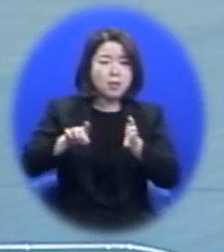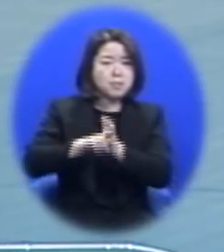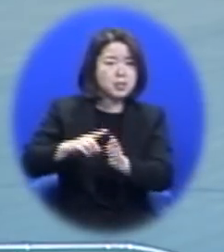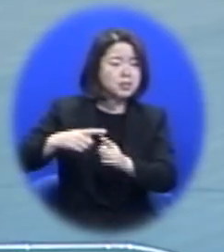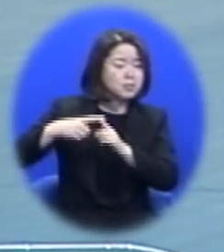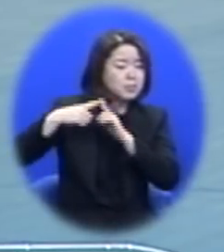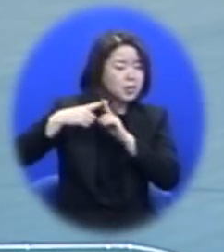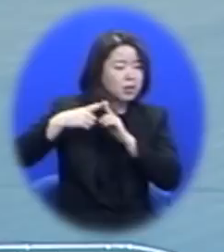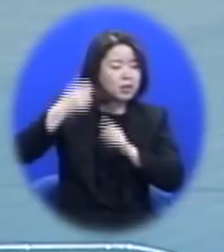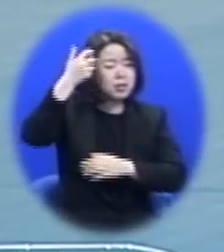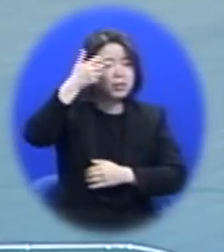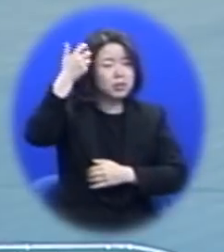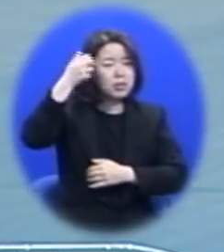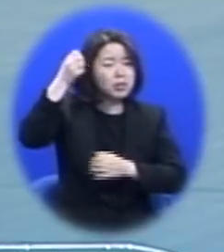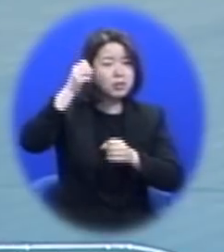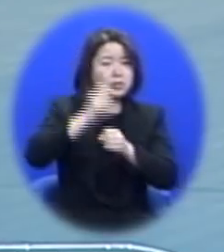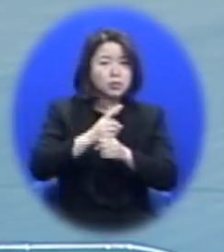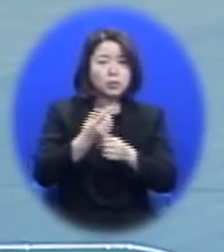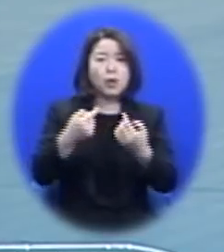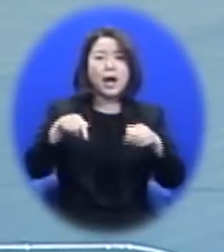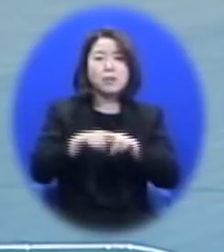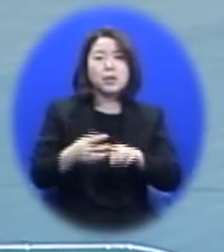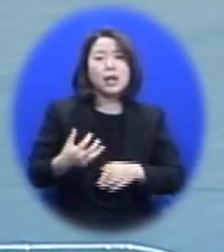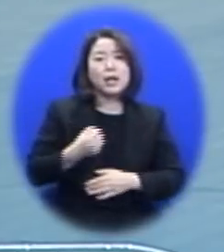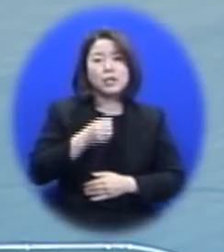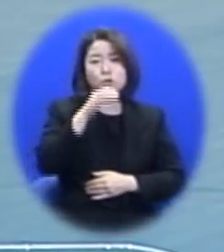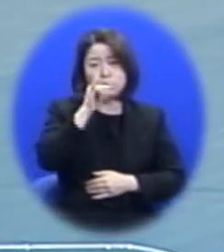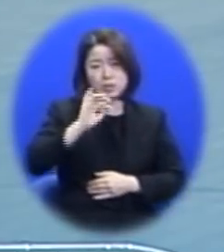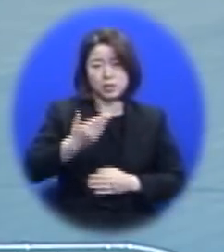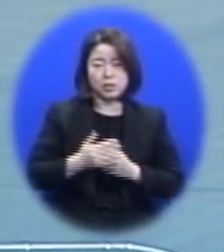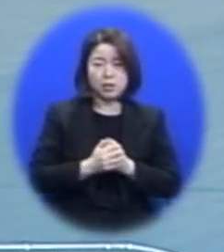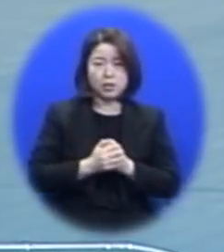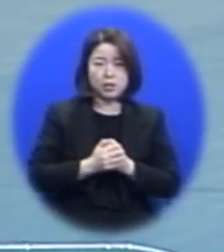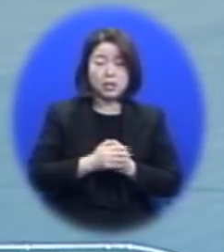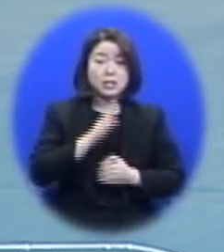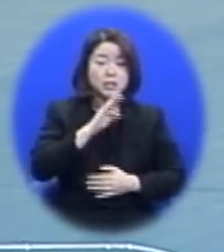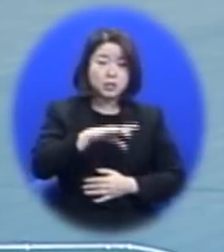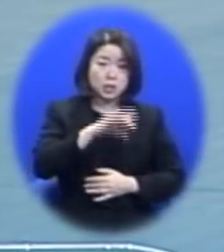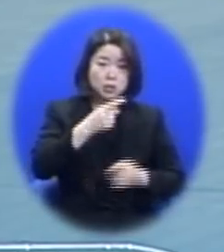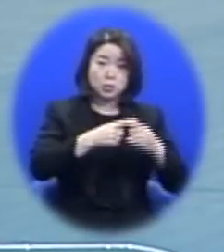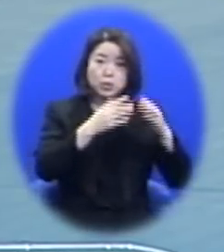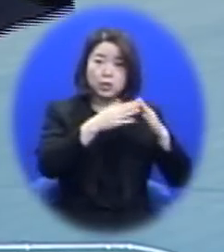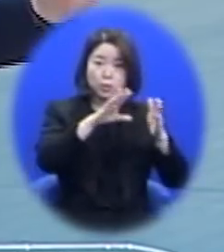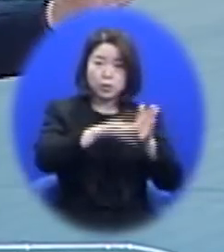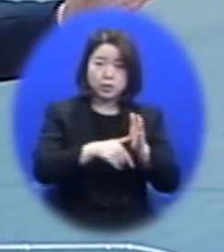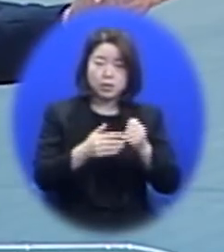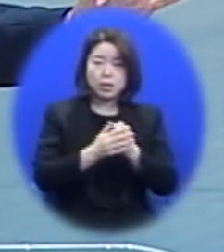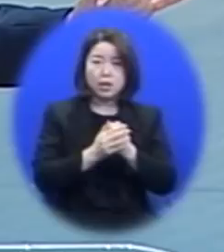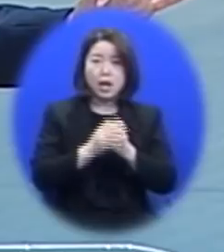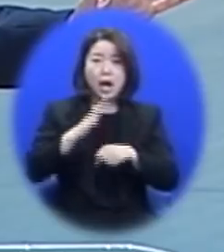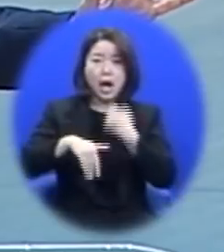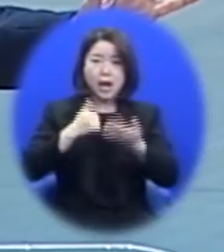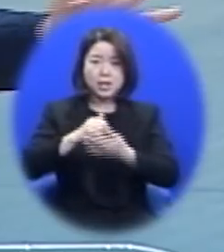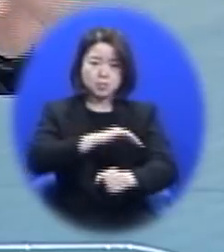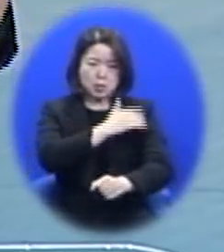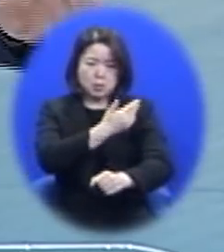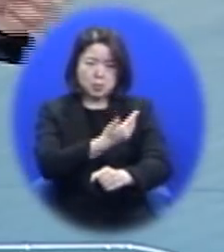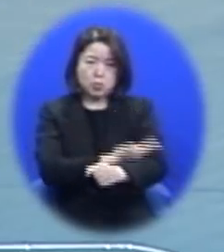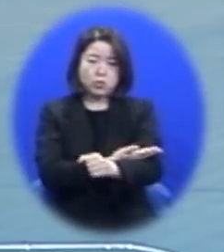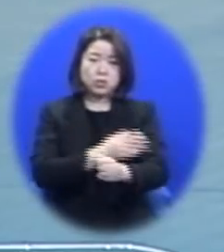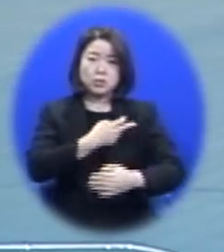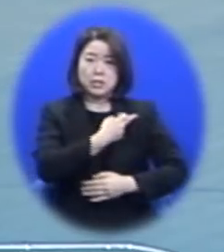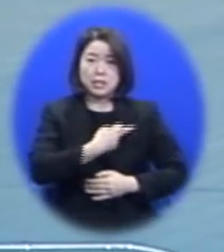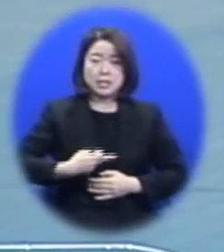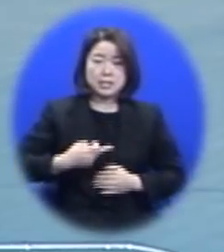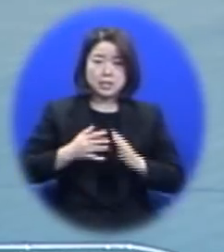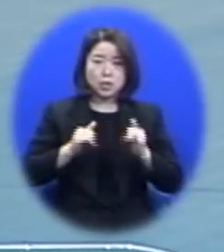있어야 됩니다. 실제로 초대교회 때 하나님의 권능이 사도들을 통하여 놀랍게 나타났습니다. 심지어 죽은